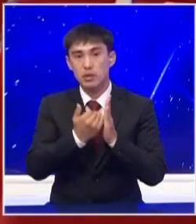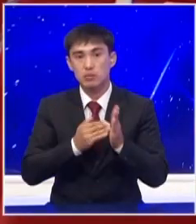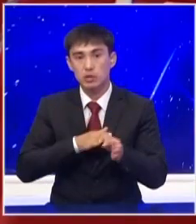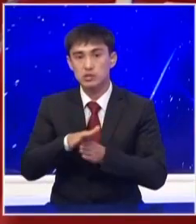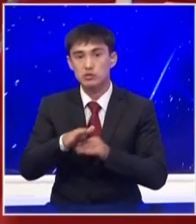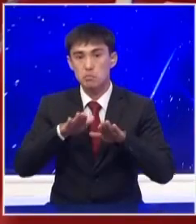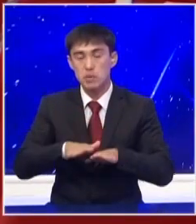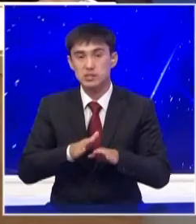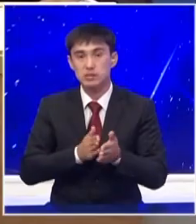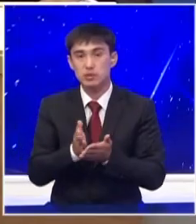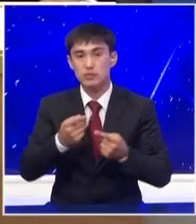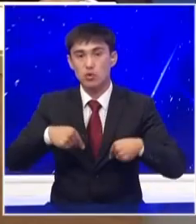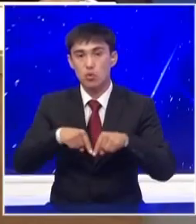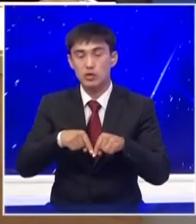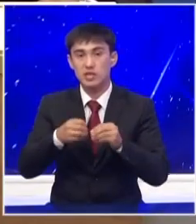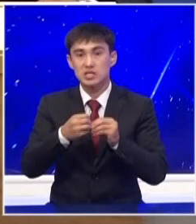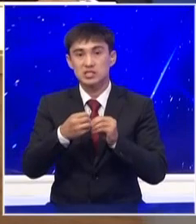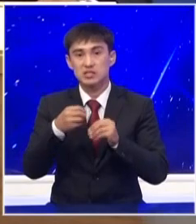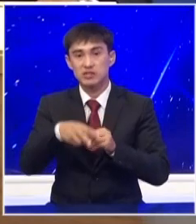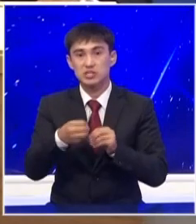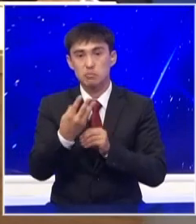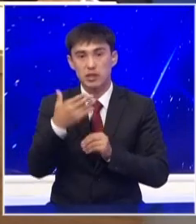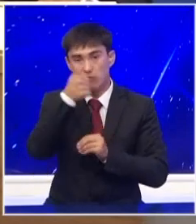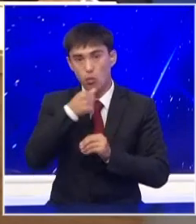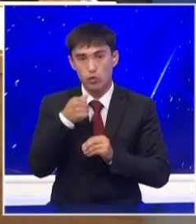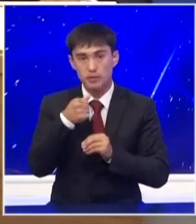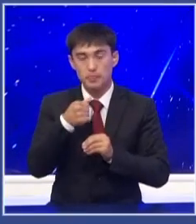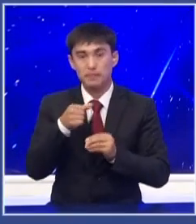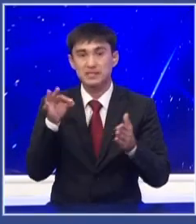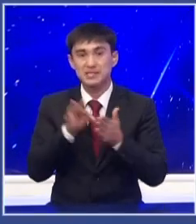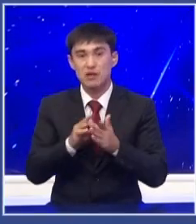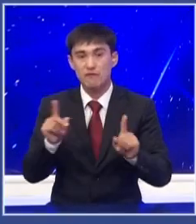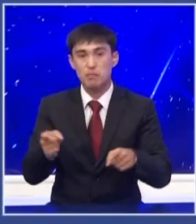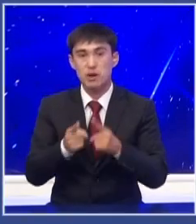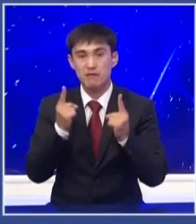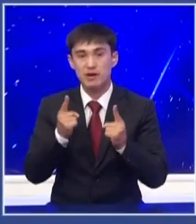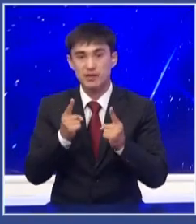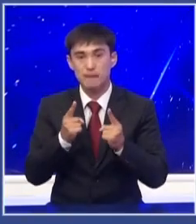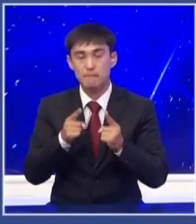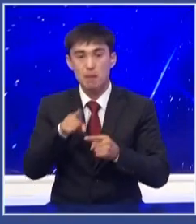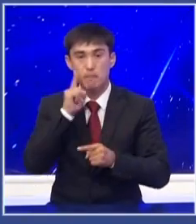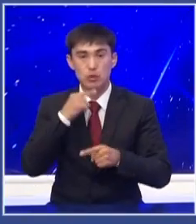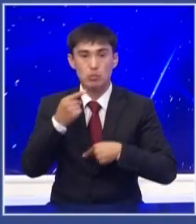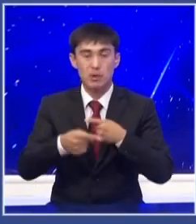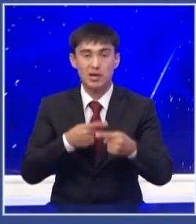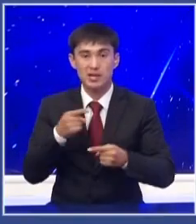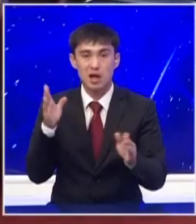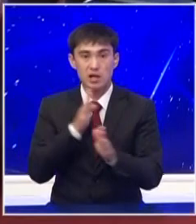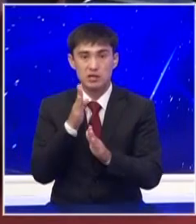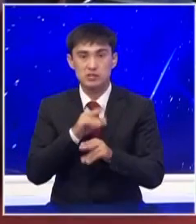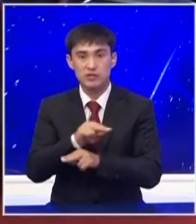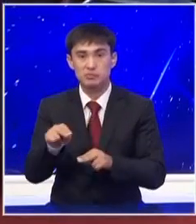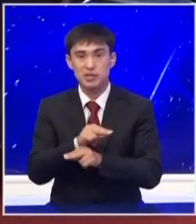Программу реализуют местные исполнительные органы с 2005 года с целью формирования в молодом поколении